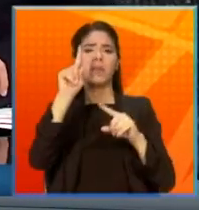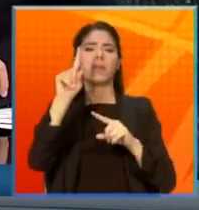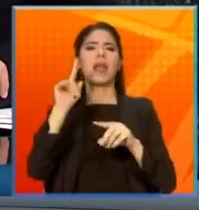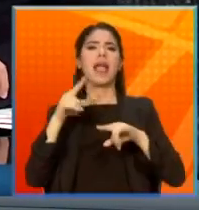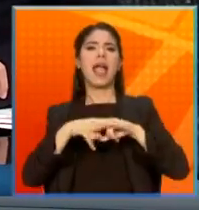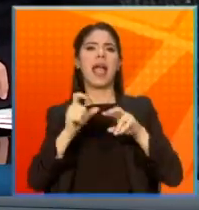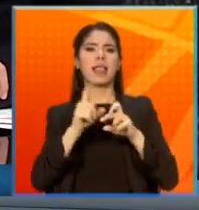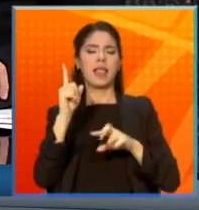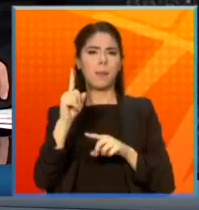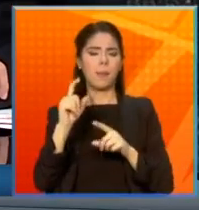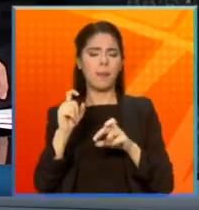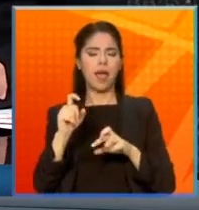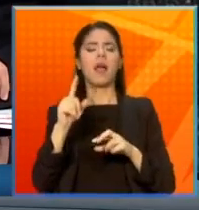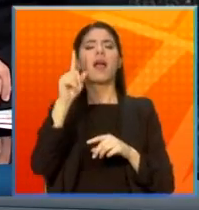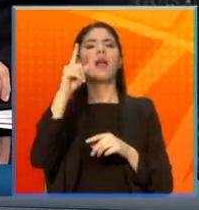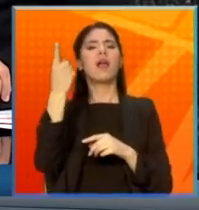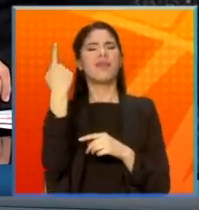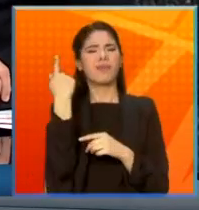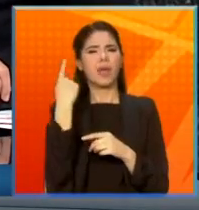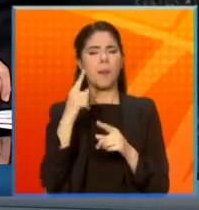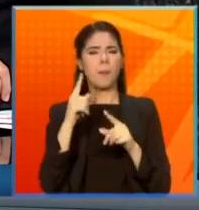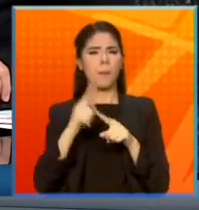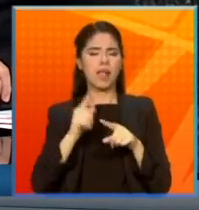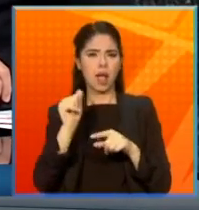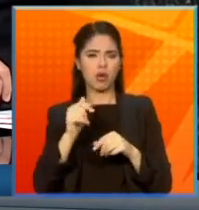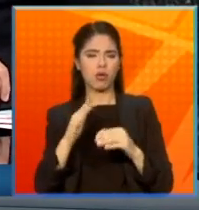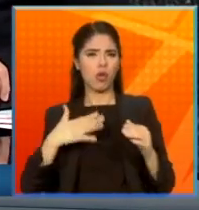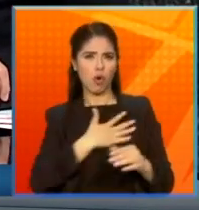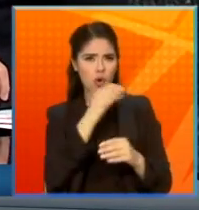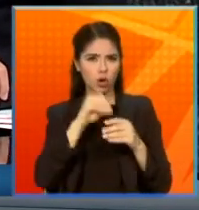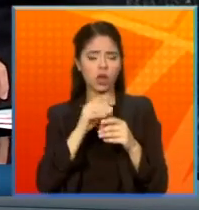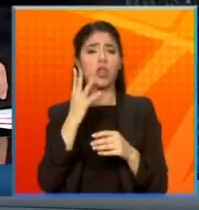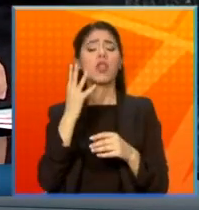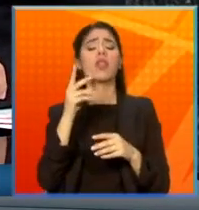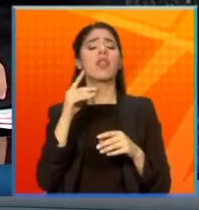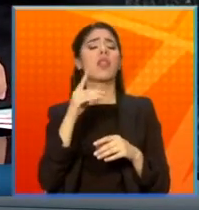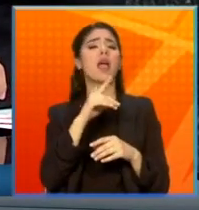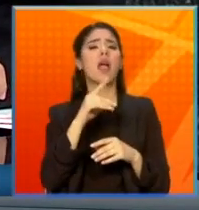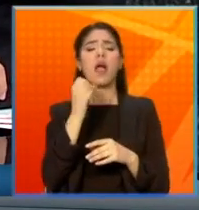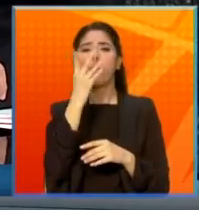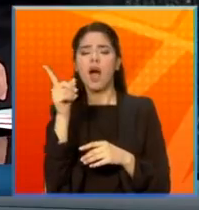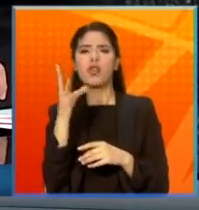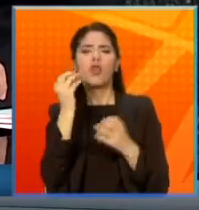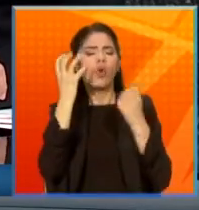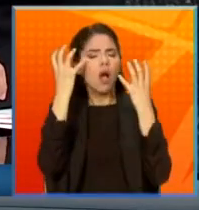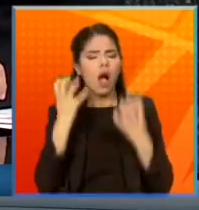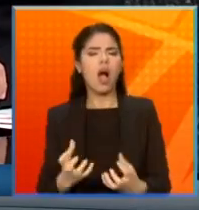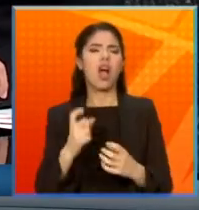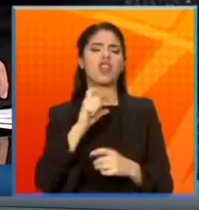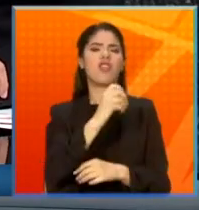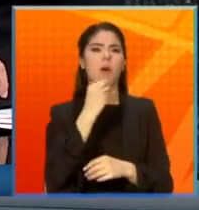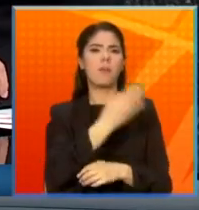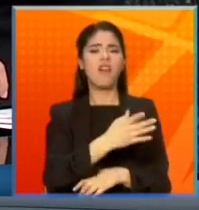de HDP'nin geçen pazar yapılan kongresi. Bahçeli çok sert konuştu. Ha HDP, ha CHP. Hepsi aynı